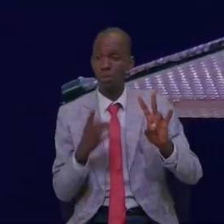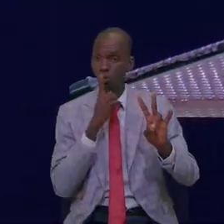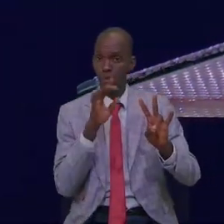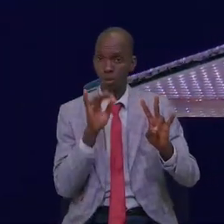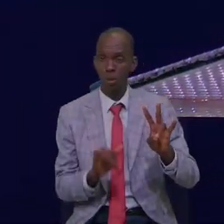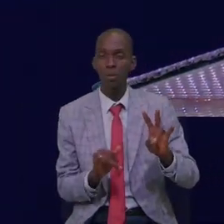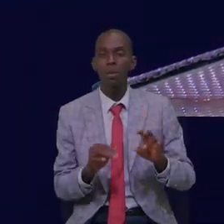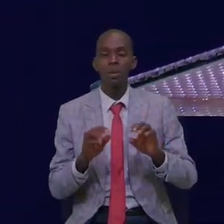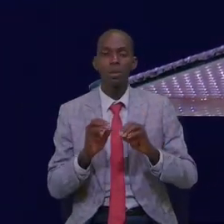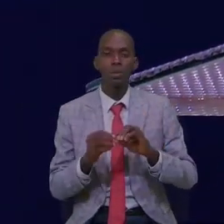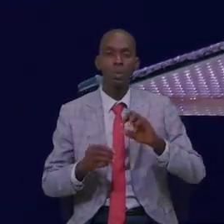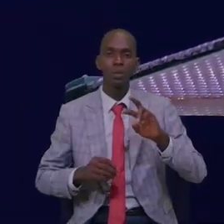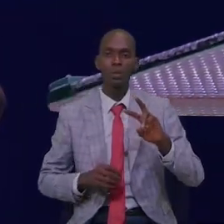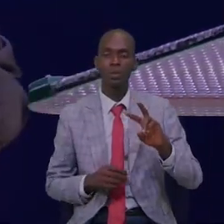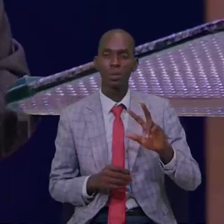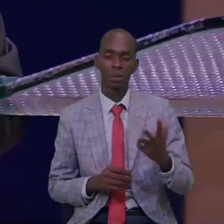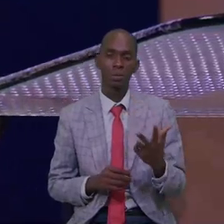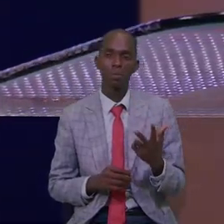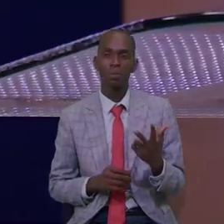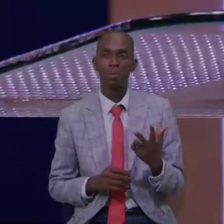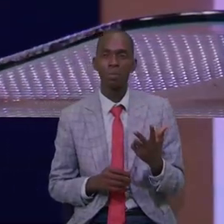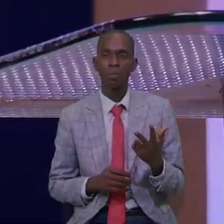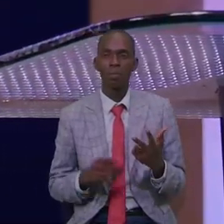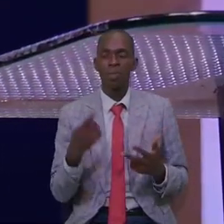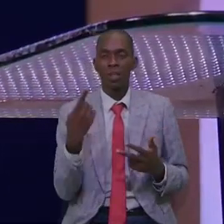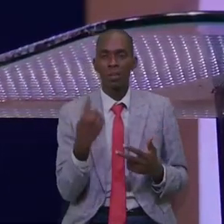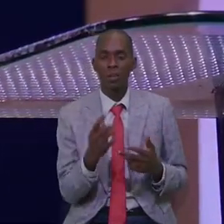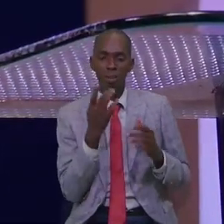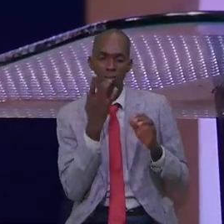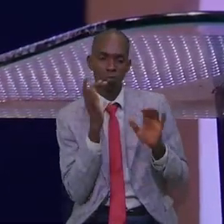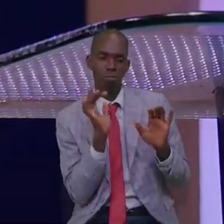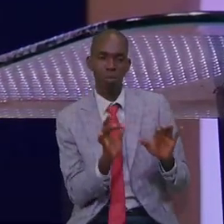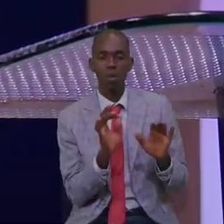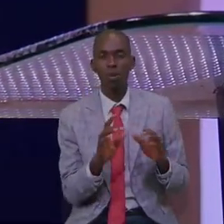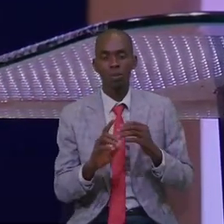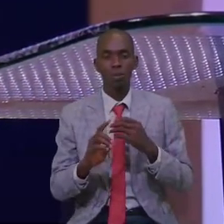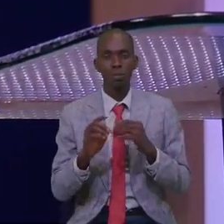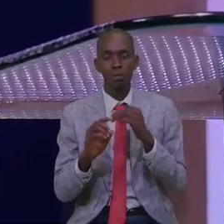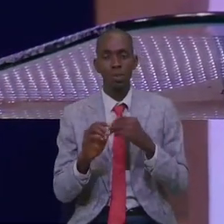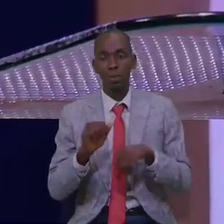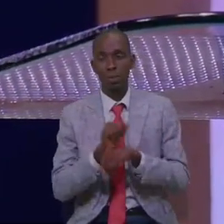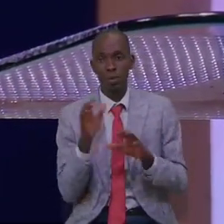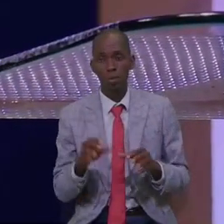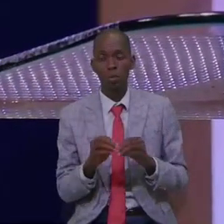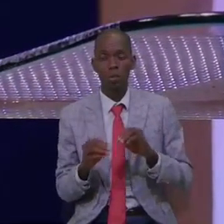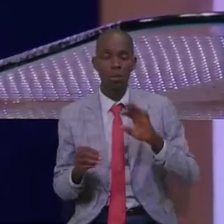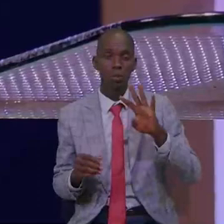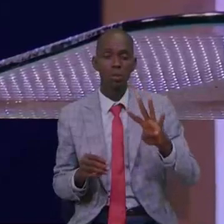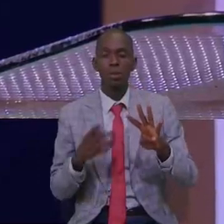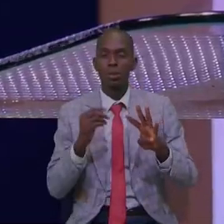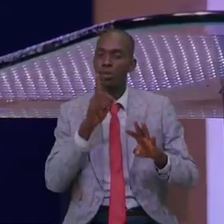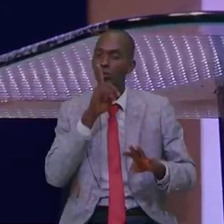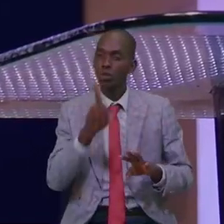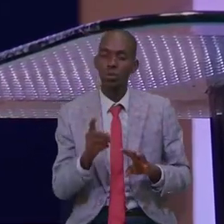ici. 2, la pierre d'achoppement. 3, la pierre ridiculisée. 4, la pierre